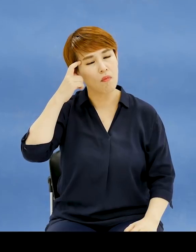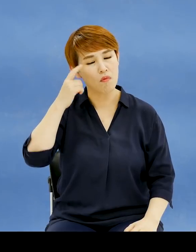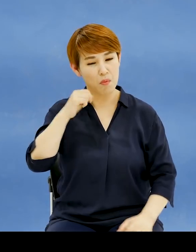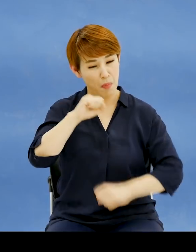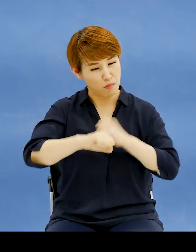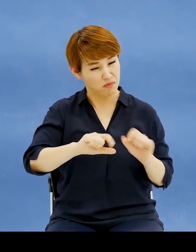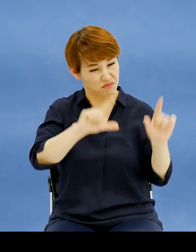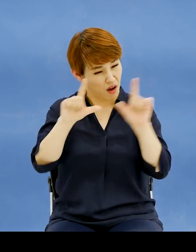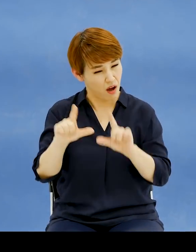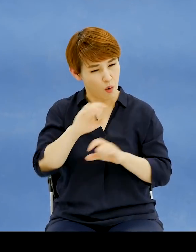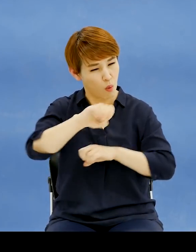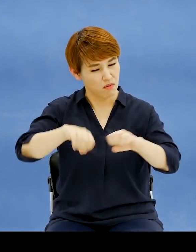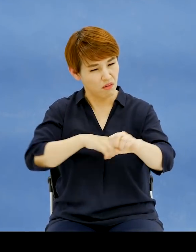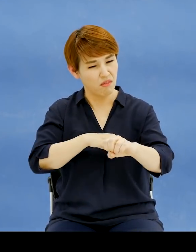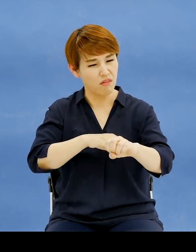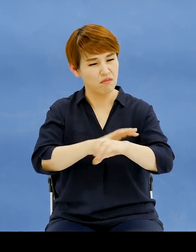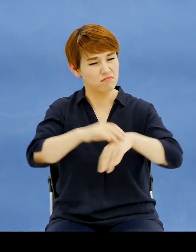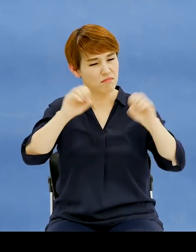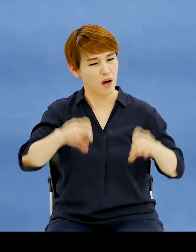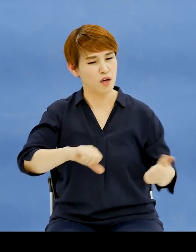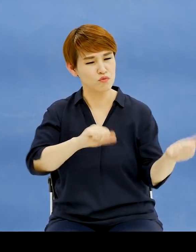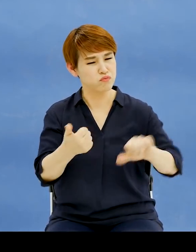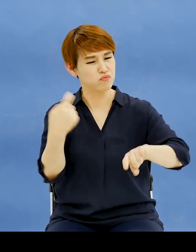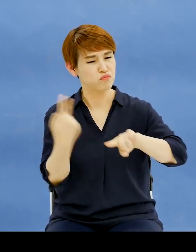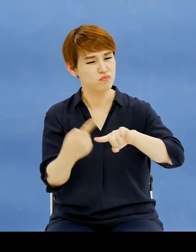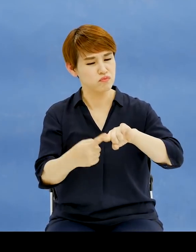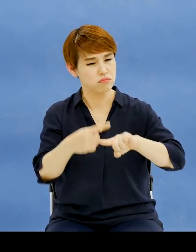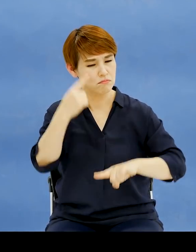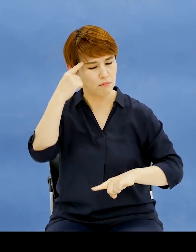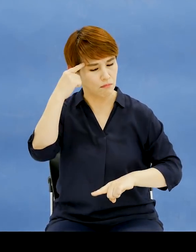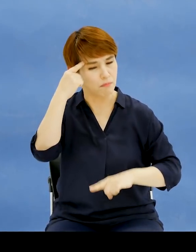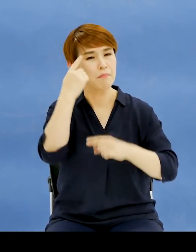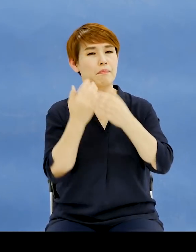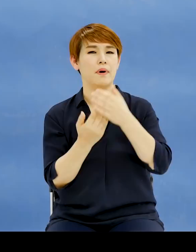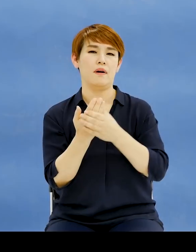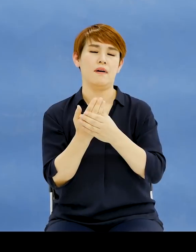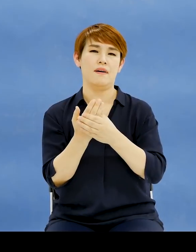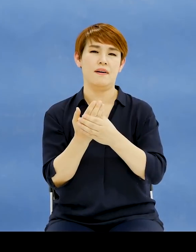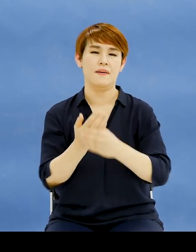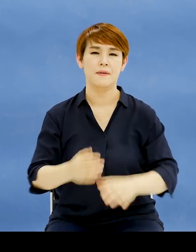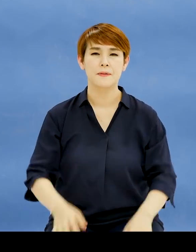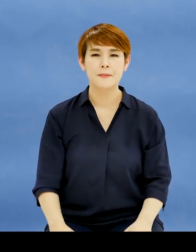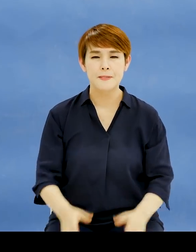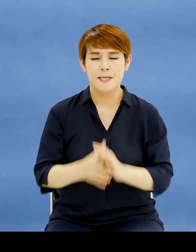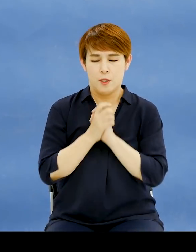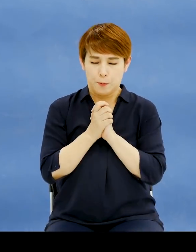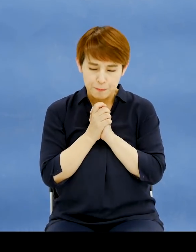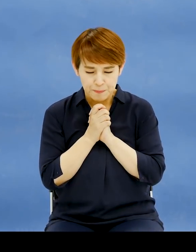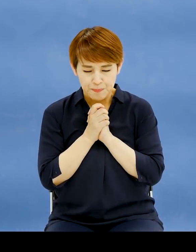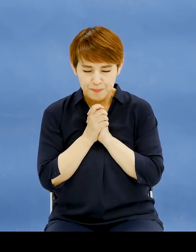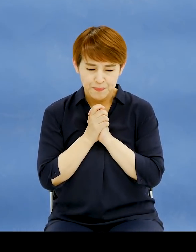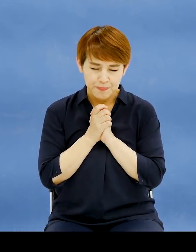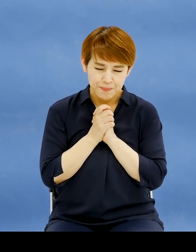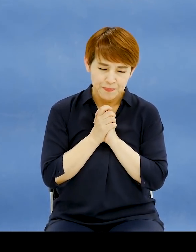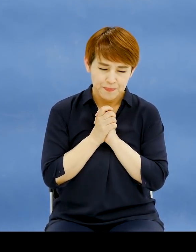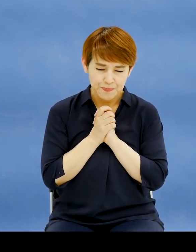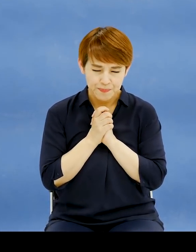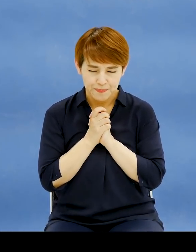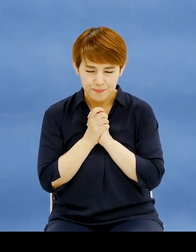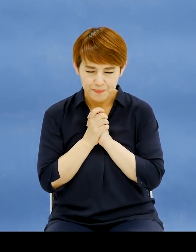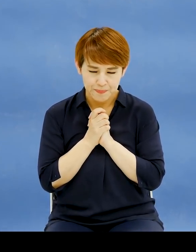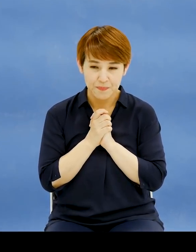알았어요. 네. 그래서 너 네 마음대로 살면 네가 잘 나가봤자 죽은 거야 이런 생각이 들더라고요. 그래서 기도를